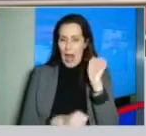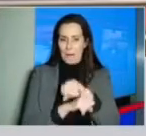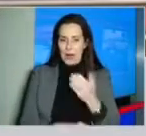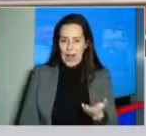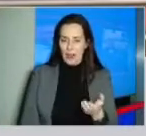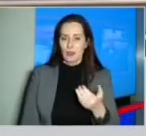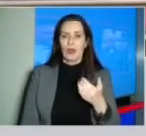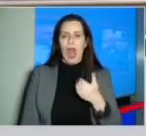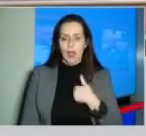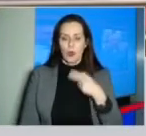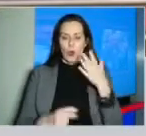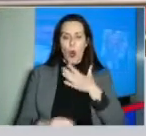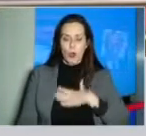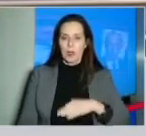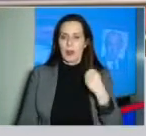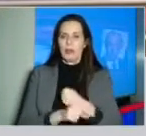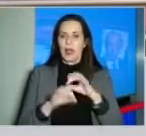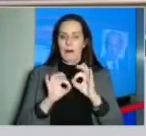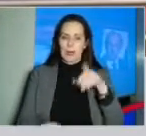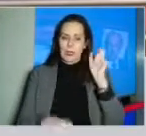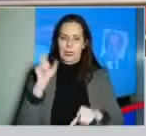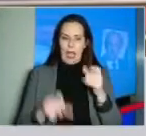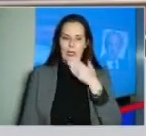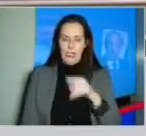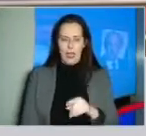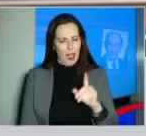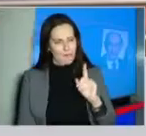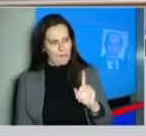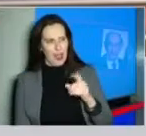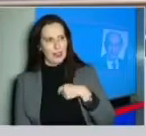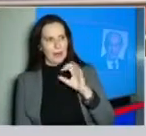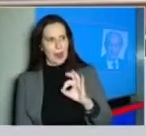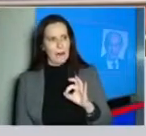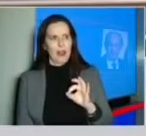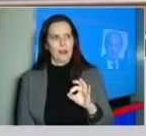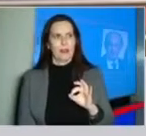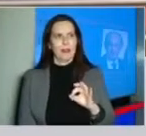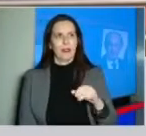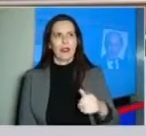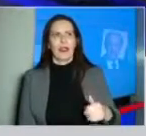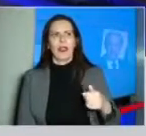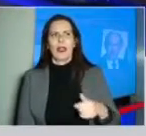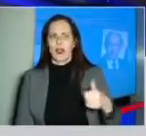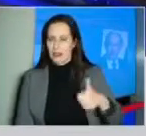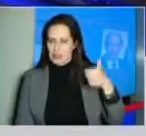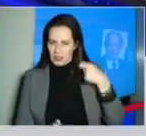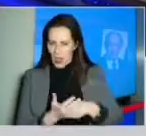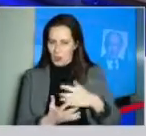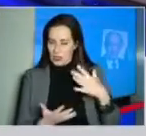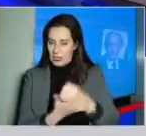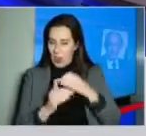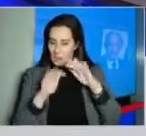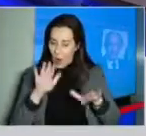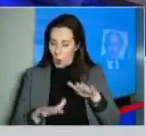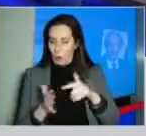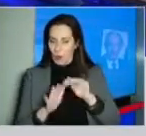מישהו, אנחנו מחפשים לפעול למען אזרחי מדינת ישראל. תגידי, אני באמת, כחלון אפשר להגיד, הצליח פחות או